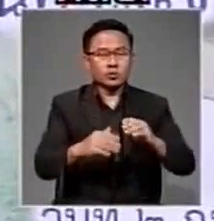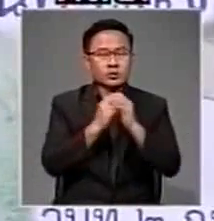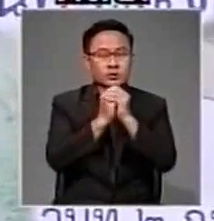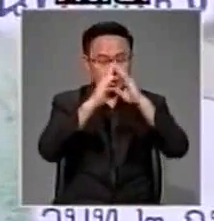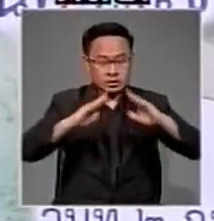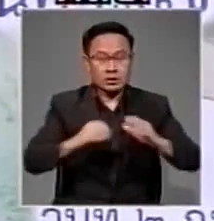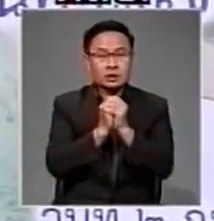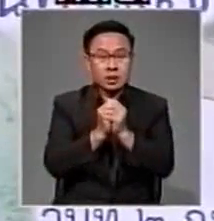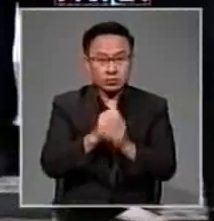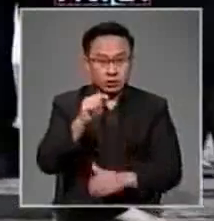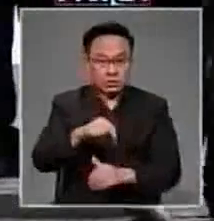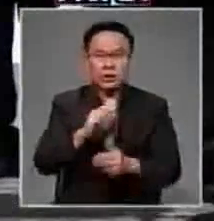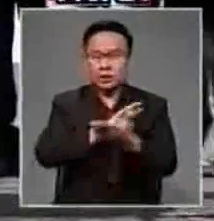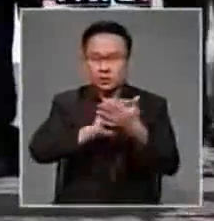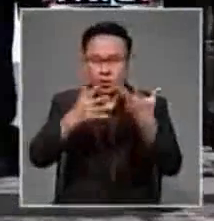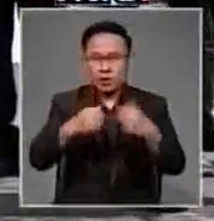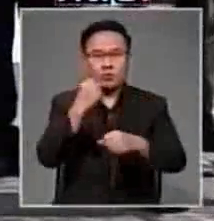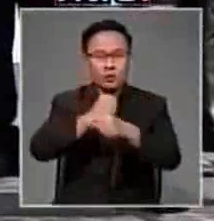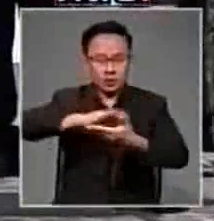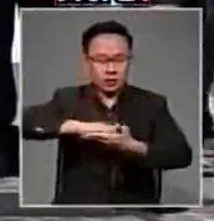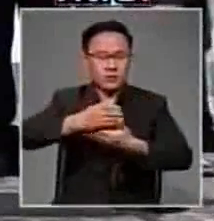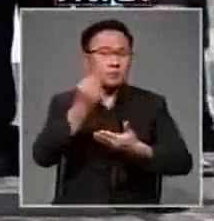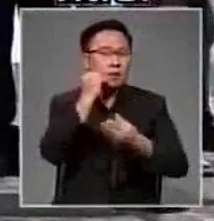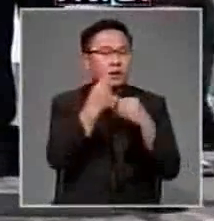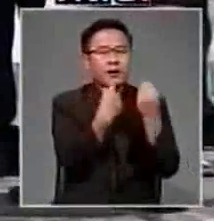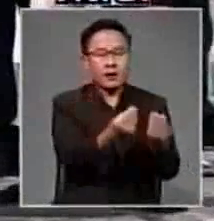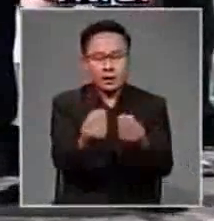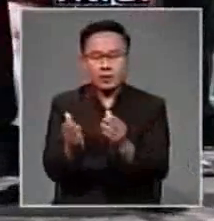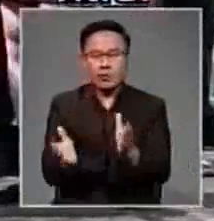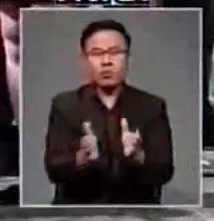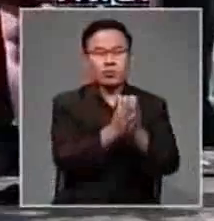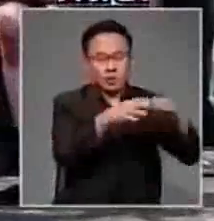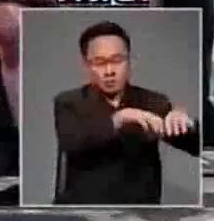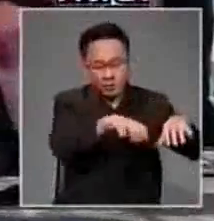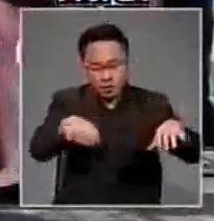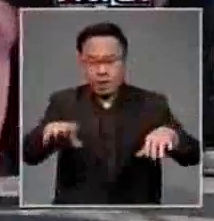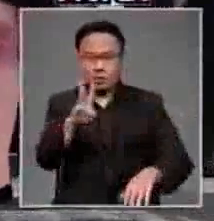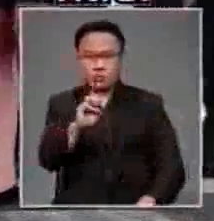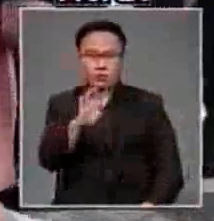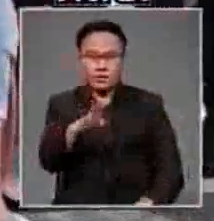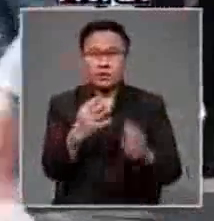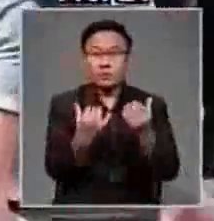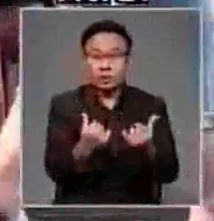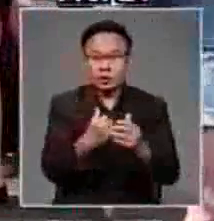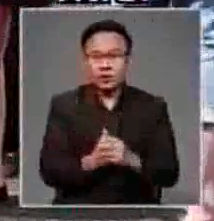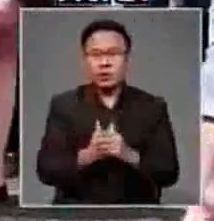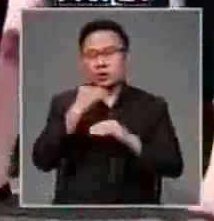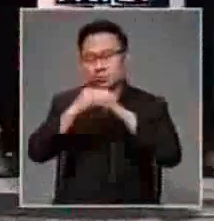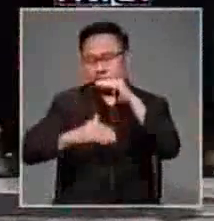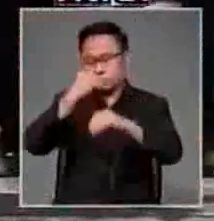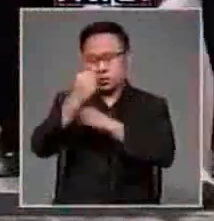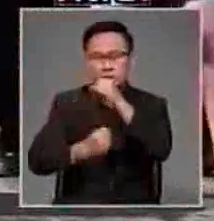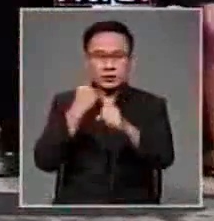ะครับแล้วก็ชุมชนสมบูรณ์เนี่ยทั้งชุมชนสมบูรณ์เนี่ยถือว่าเสร็จนะครับก็วันนี้ก็มามอบไปที่บ้านให้กว่า